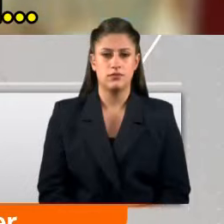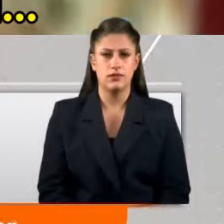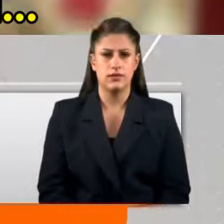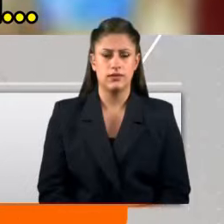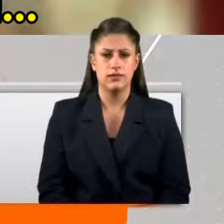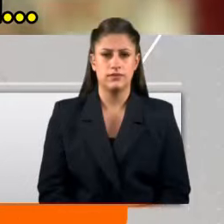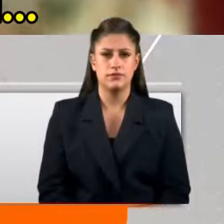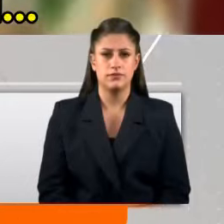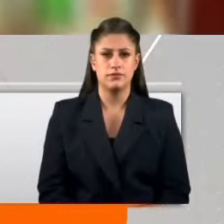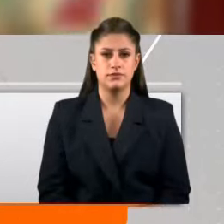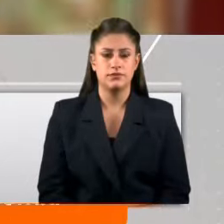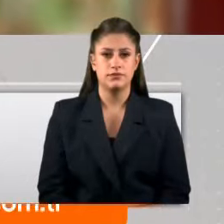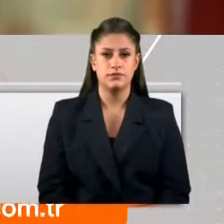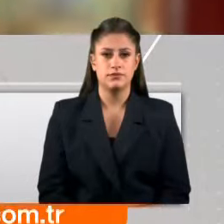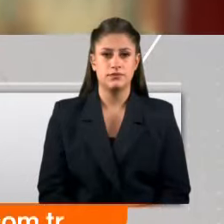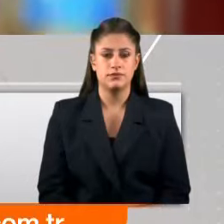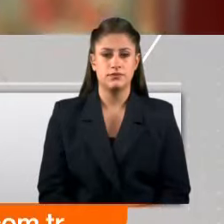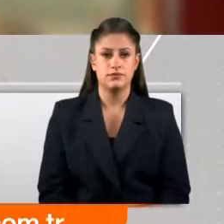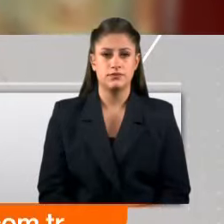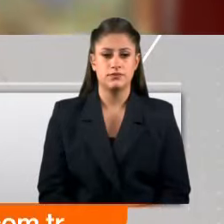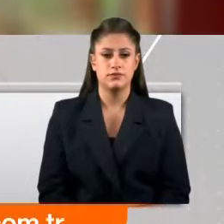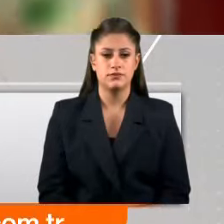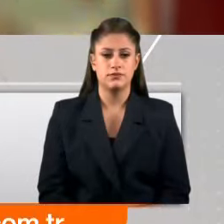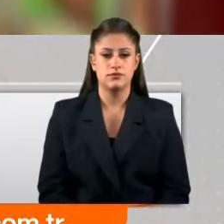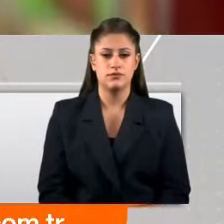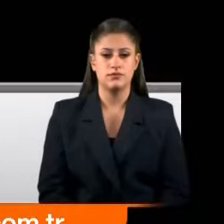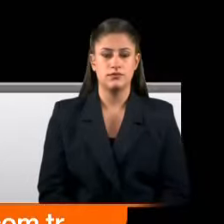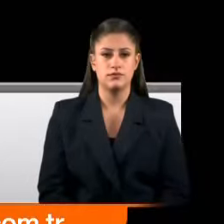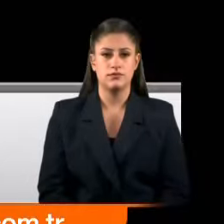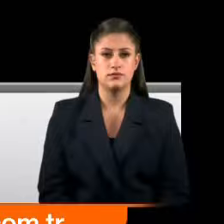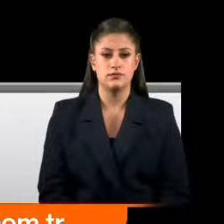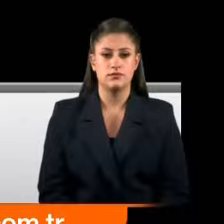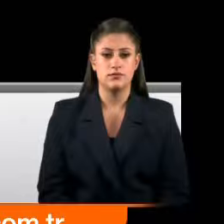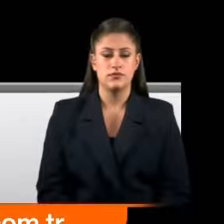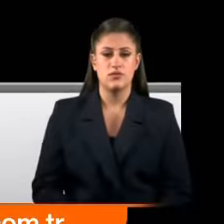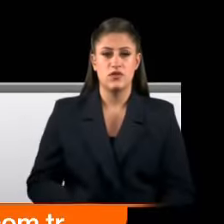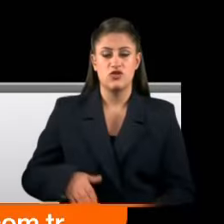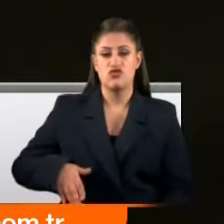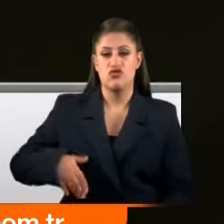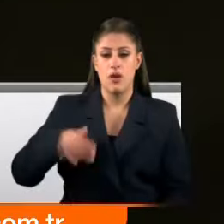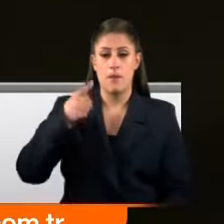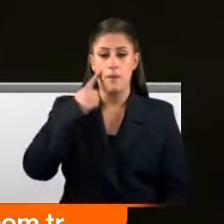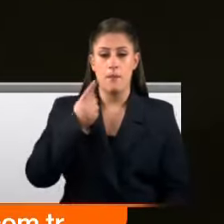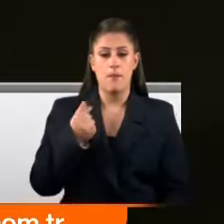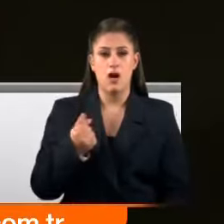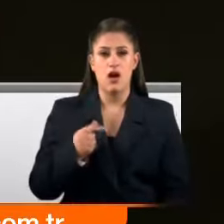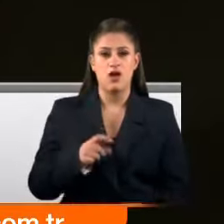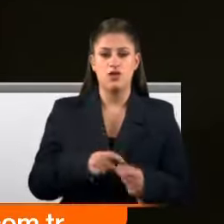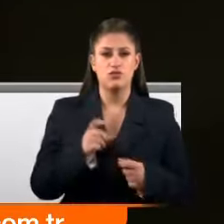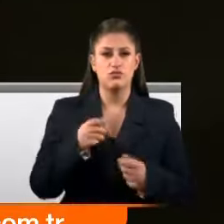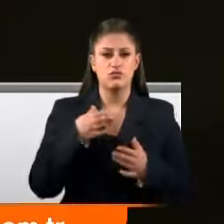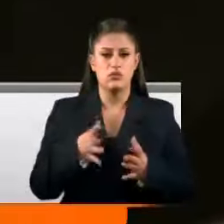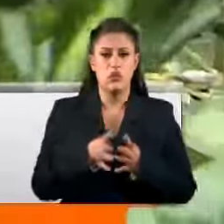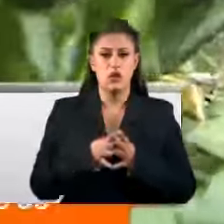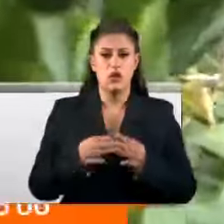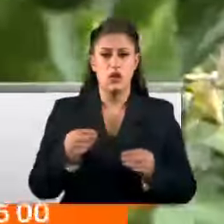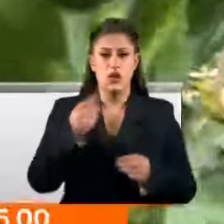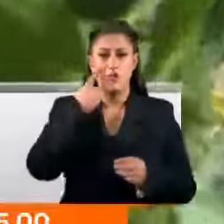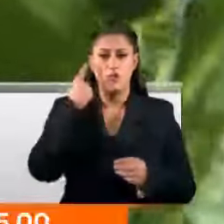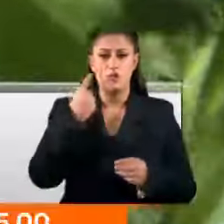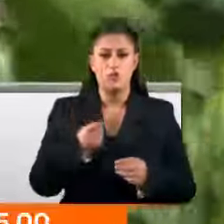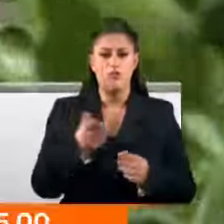hırsla biraz daha kazanayım diye oynadım ve kaybetmeye başladım. Ceplerinden çıkan para kaybettiklerinin yanında belki de en